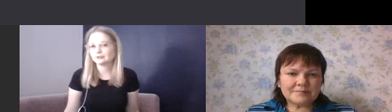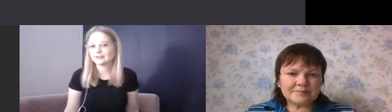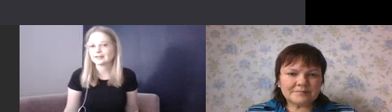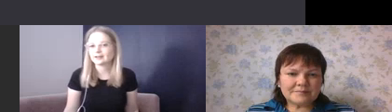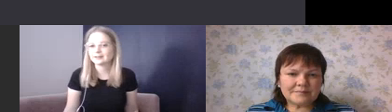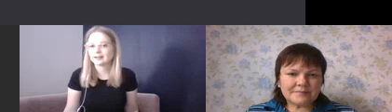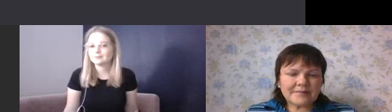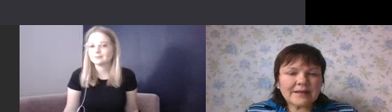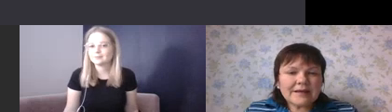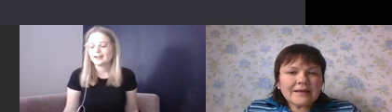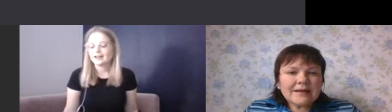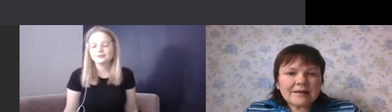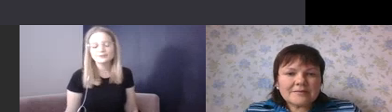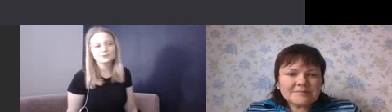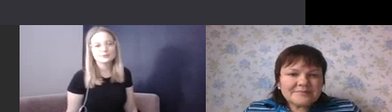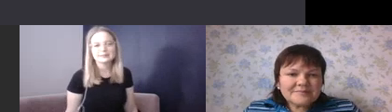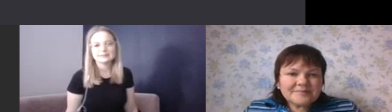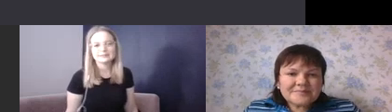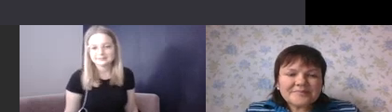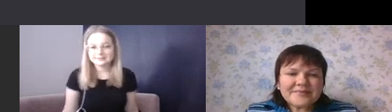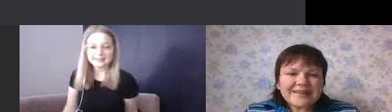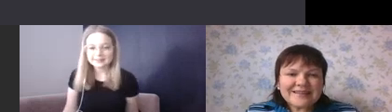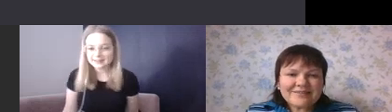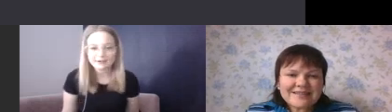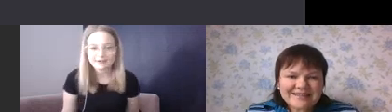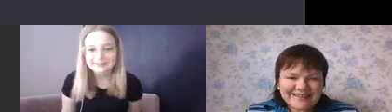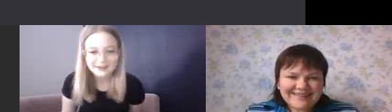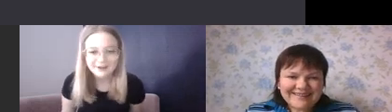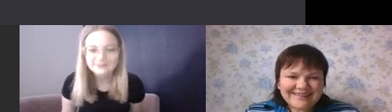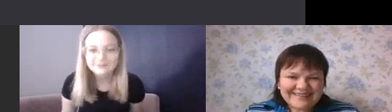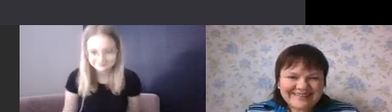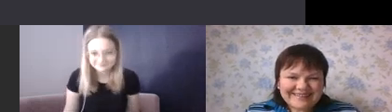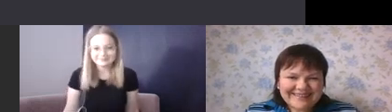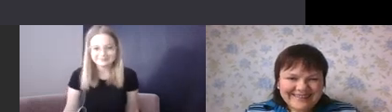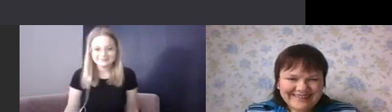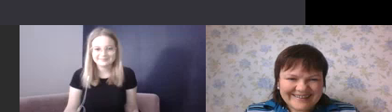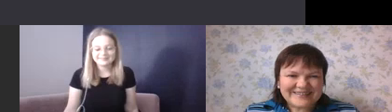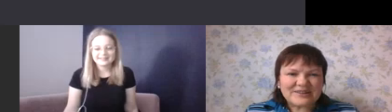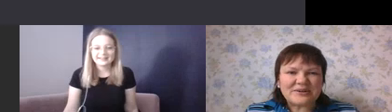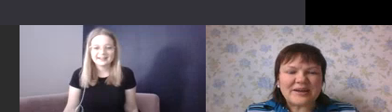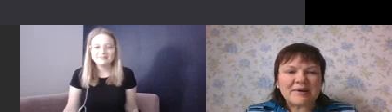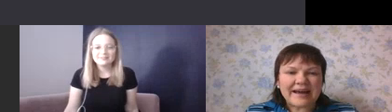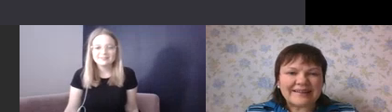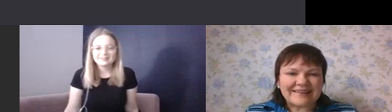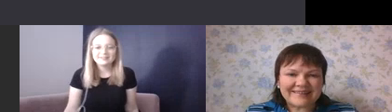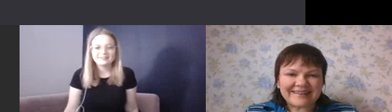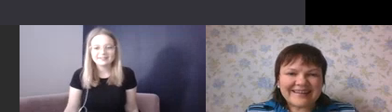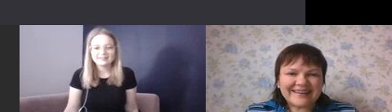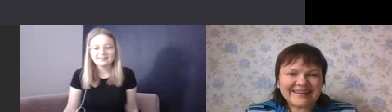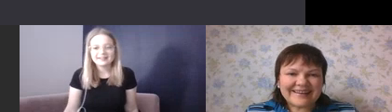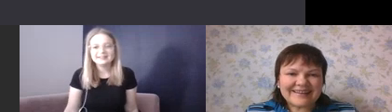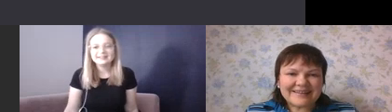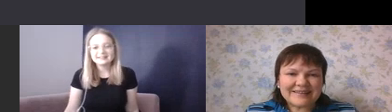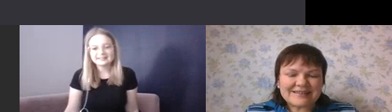arhitektuuriga seotud erialadele. Et nüüd on siuke täitsa Ja, nüüd natukene